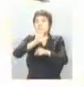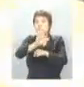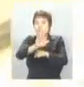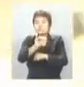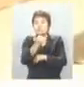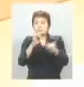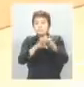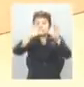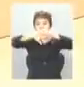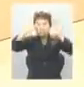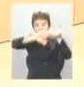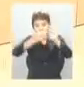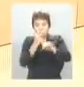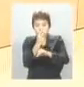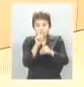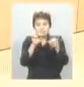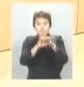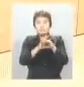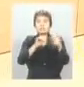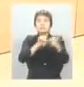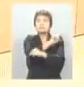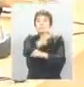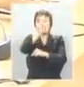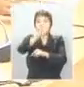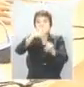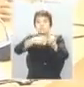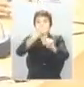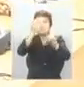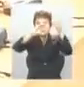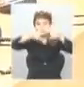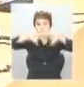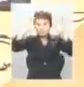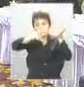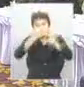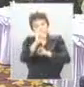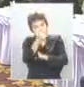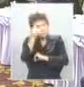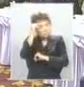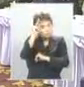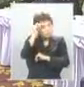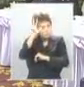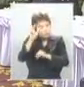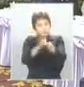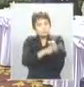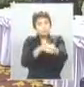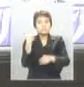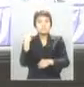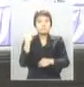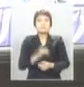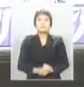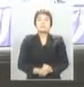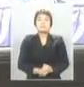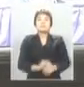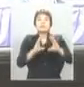ภาที่จะมีขึ้นวันที่6พฤษภาคมหรืออาจจะล่าช้าไป 2-3 วันล่าสุดที่ประชุมกกต.